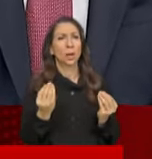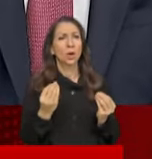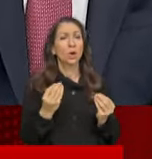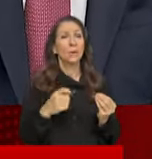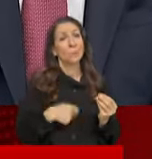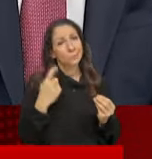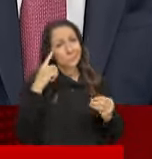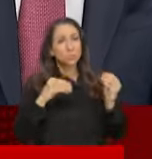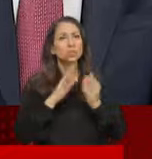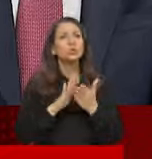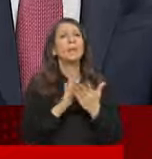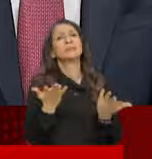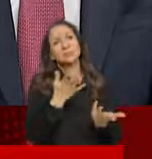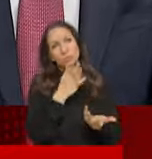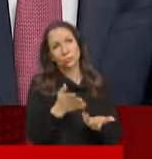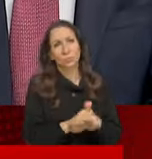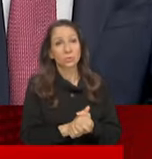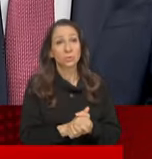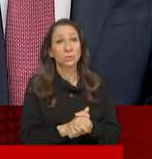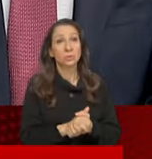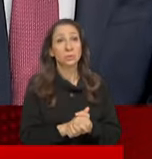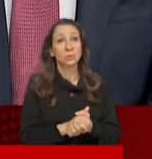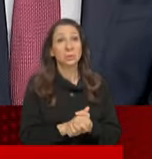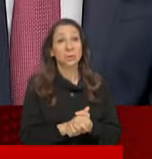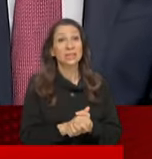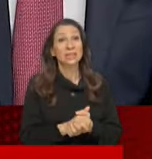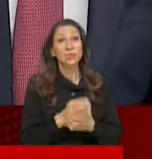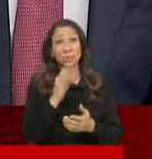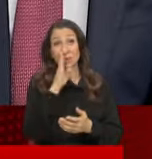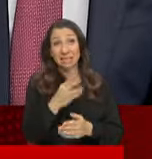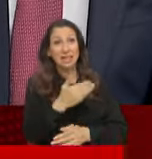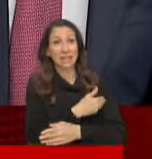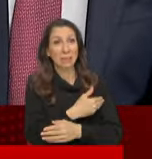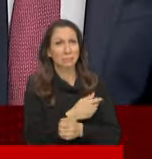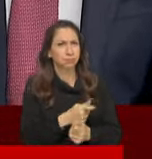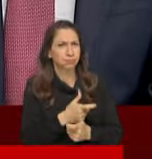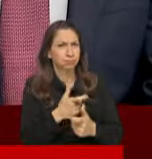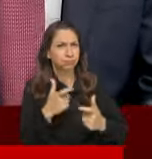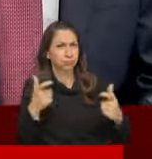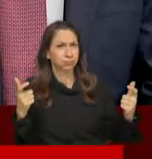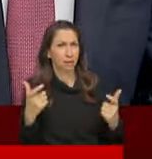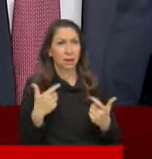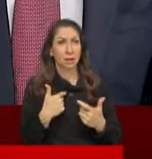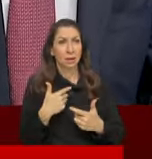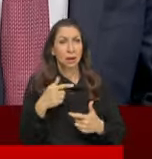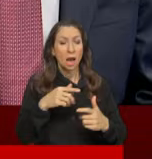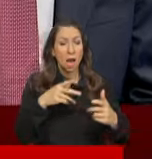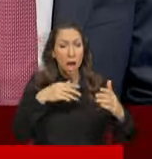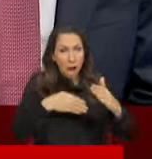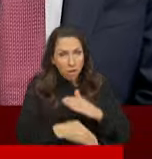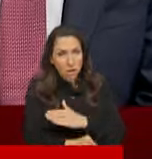yoktan hiçbir şey düzelmez biliyorsunuz ve ciddi bir hizmet atağına başladık Yani bugün alt